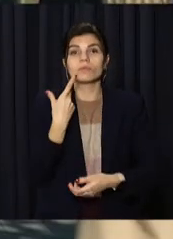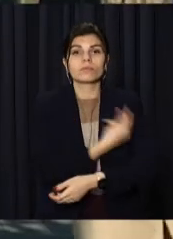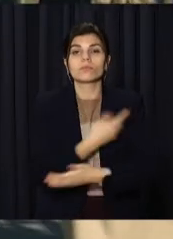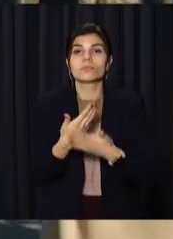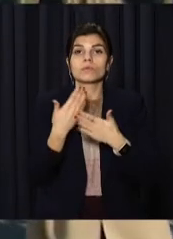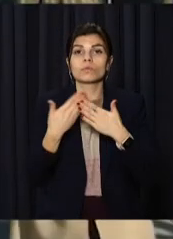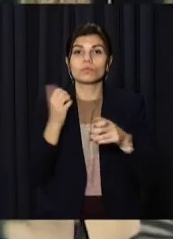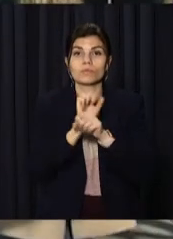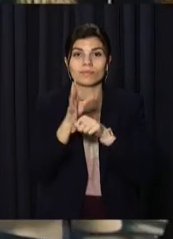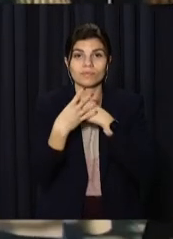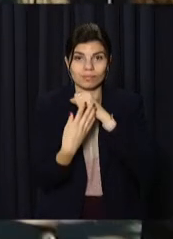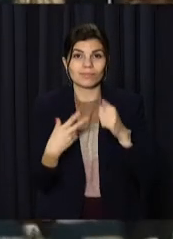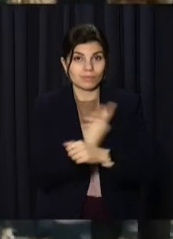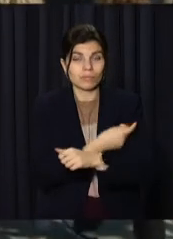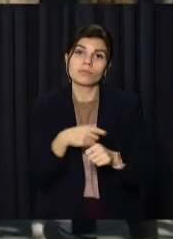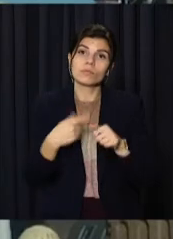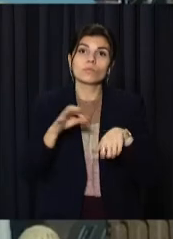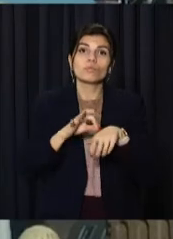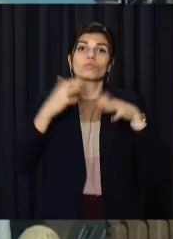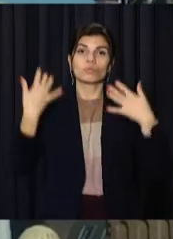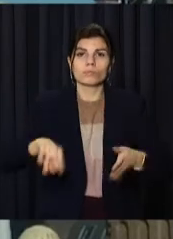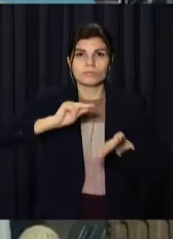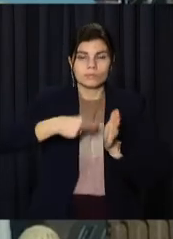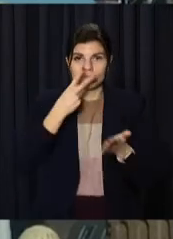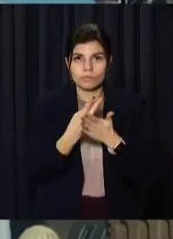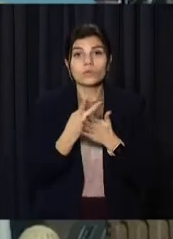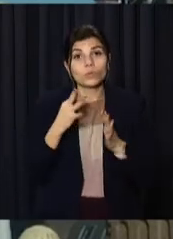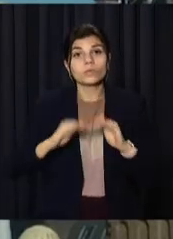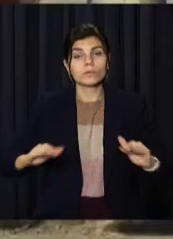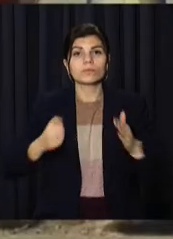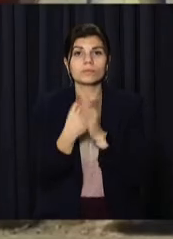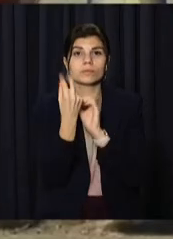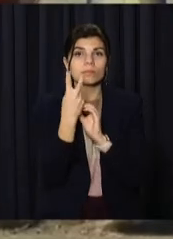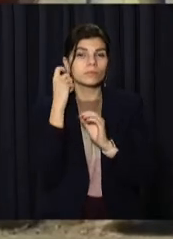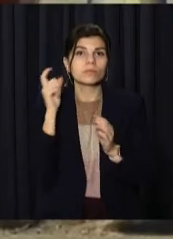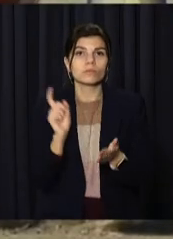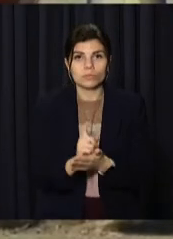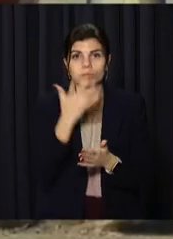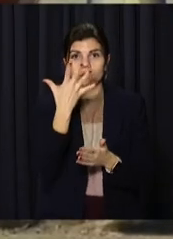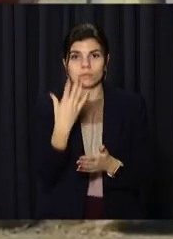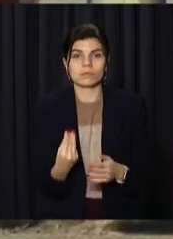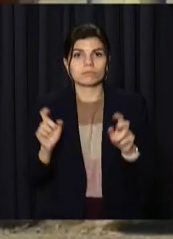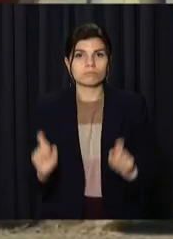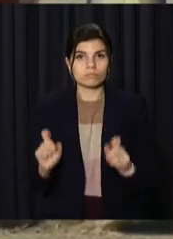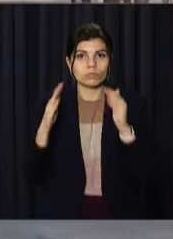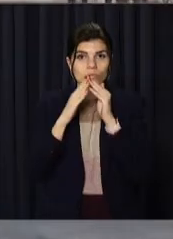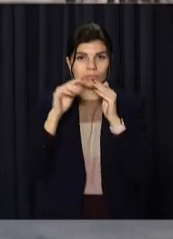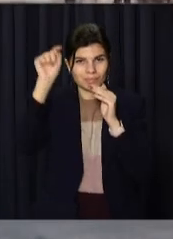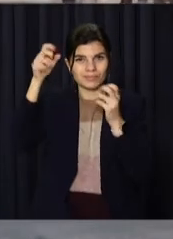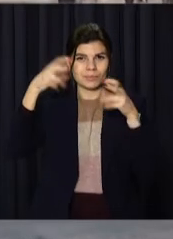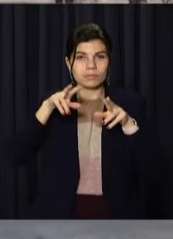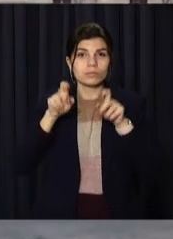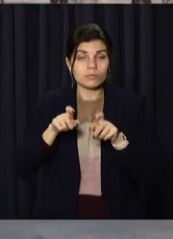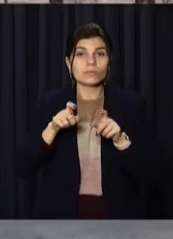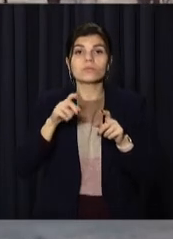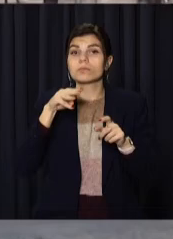від COVID-19 або вже перехворіли. Натомість діти до 12 років мають пройти 5-денний карантин і можуть завершити